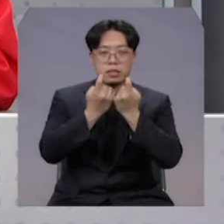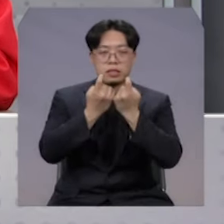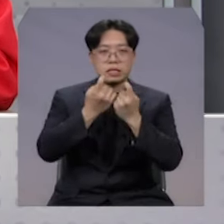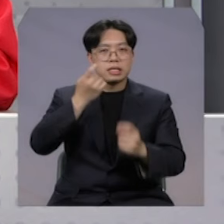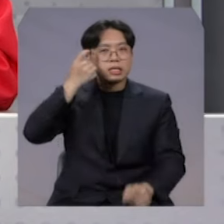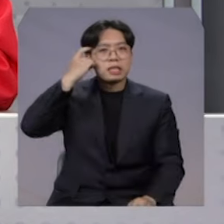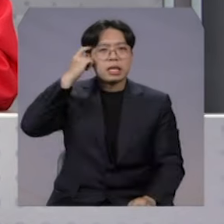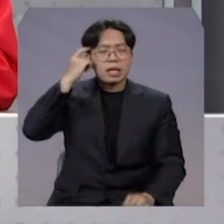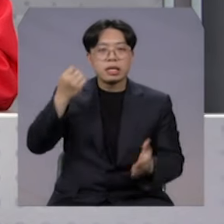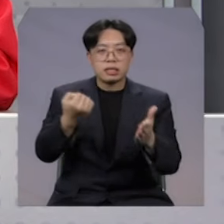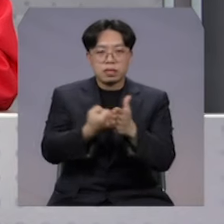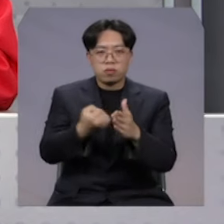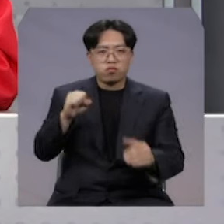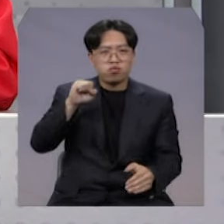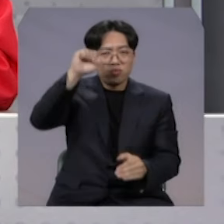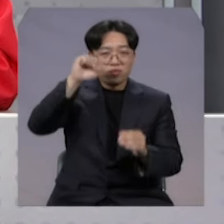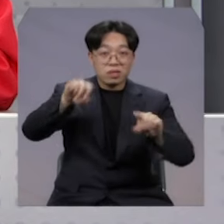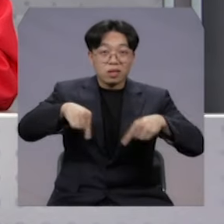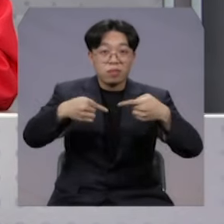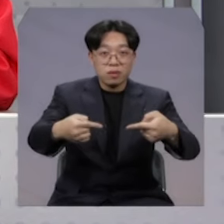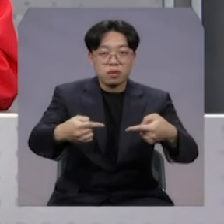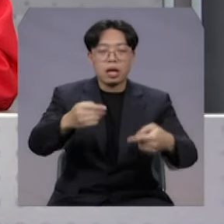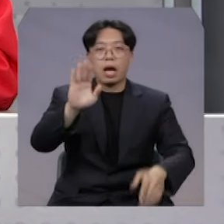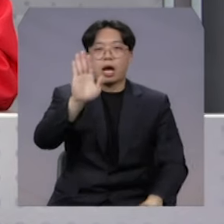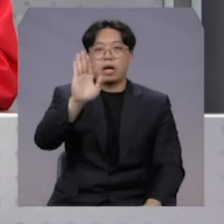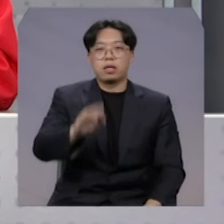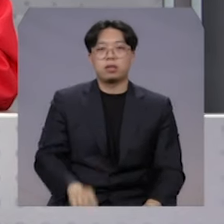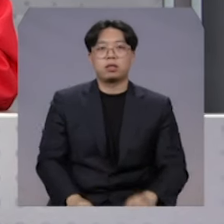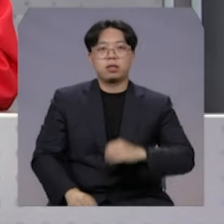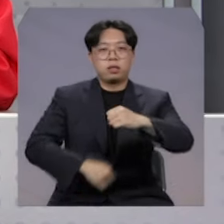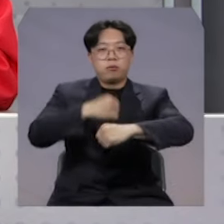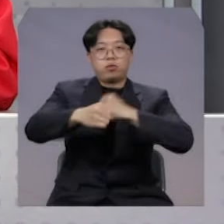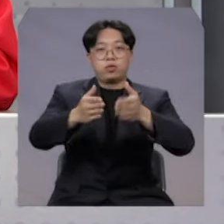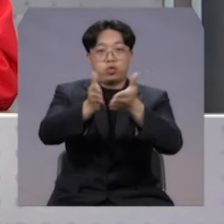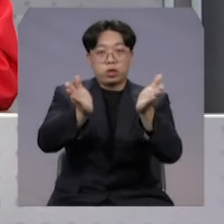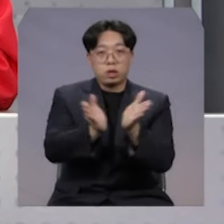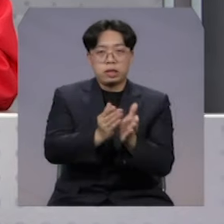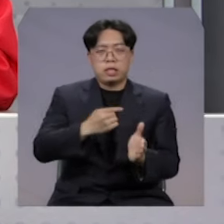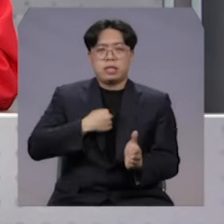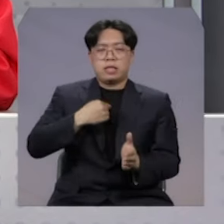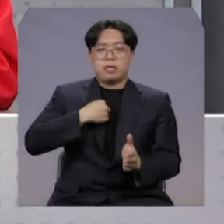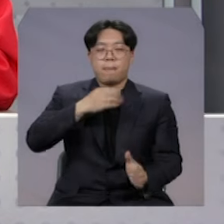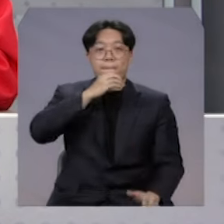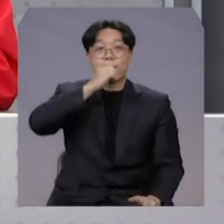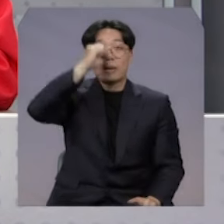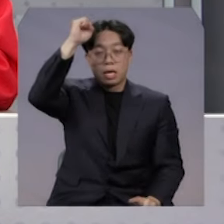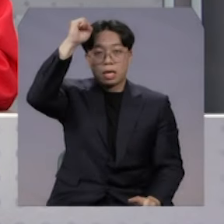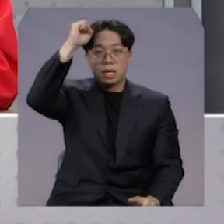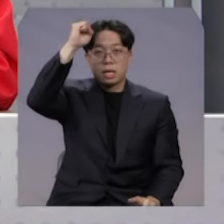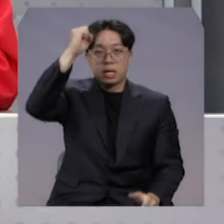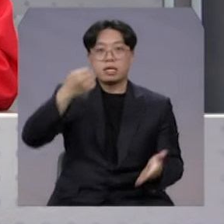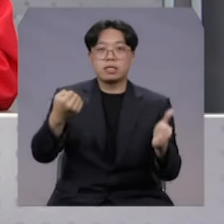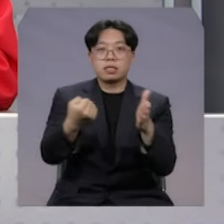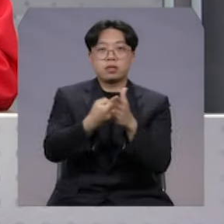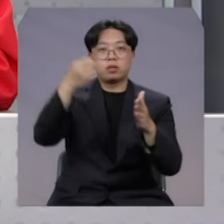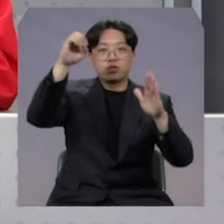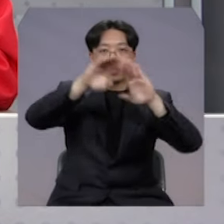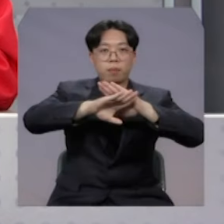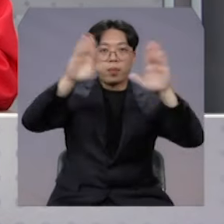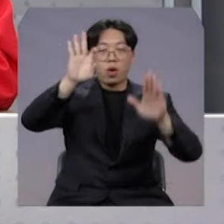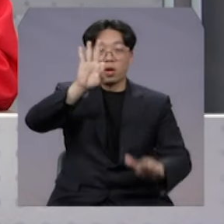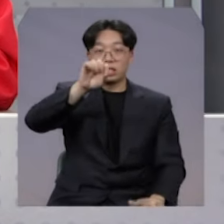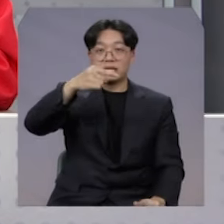것이 아니고요. 더불어민주당에서 인재 영입이 돼서 더불어민주당이 광명을에 필요한